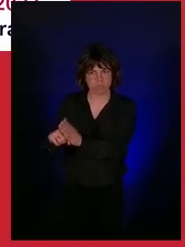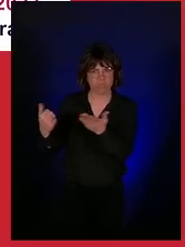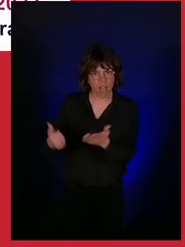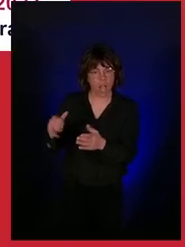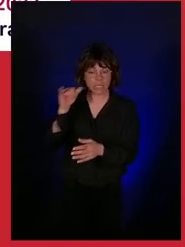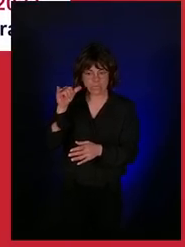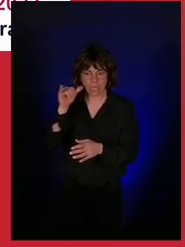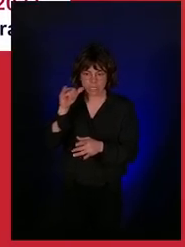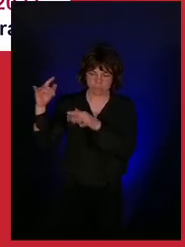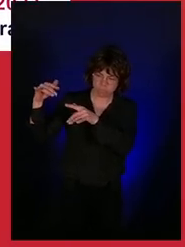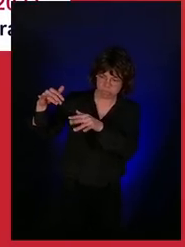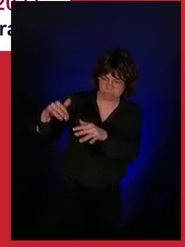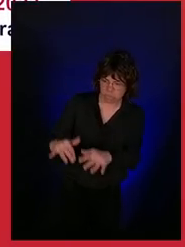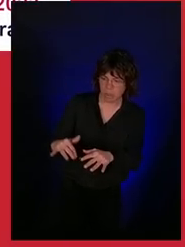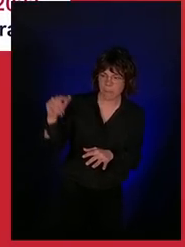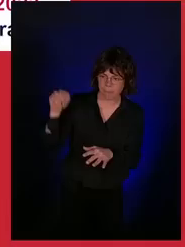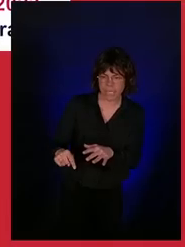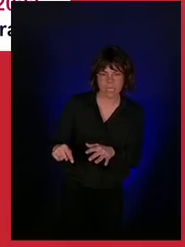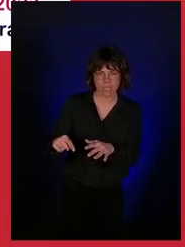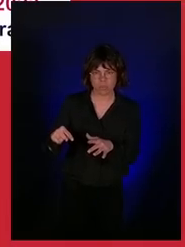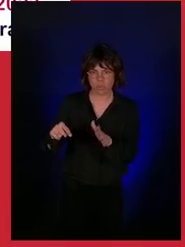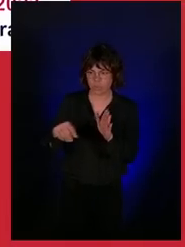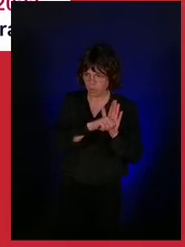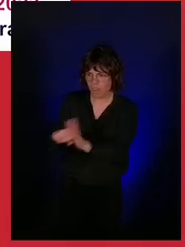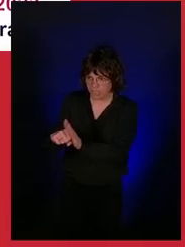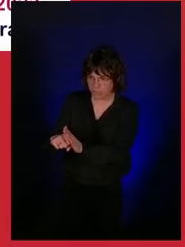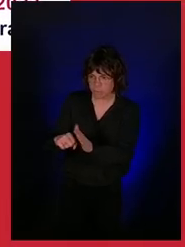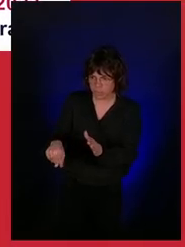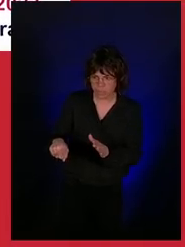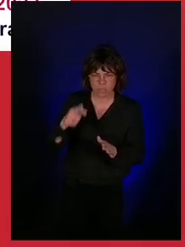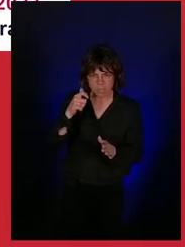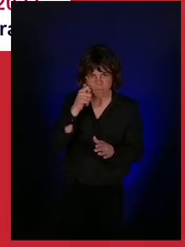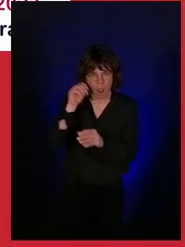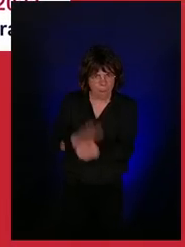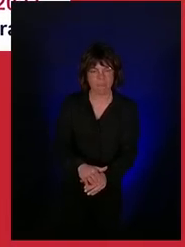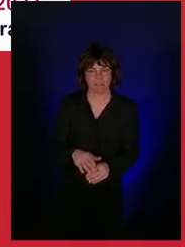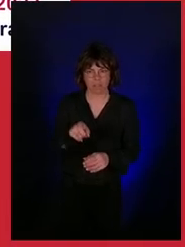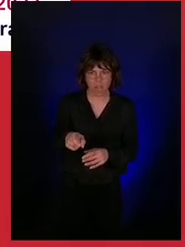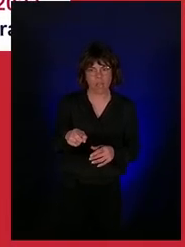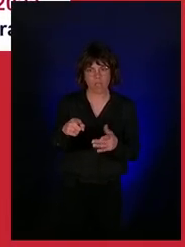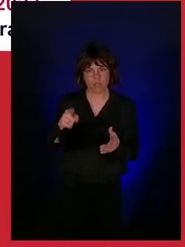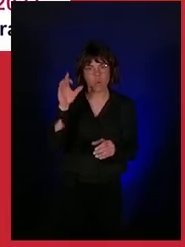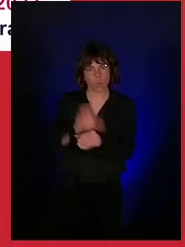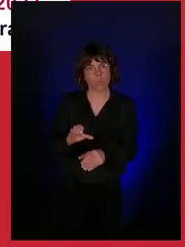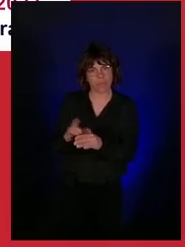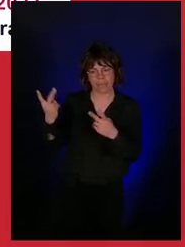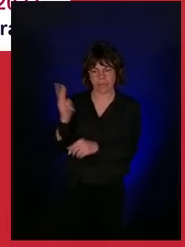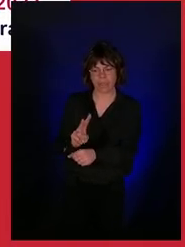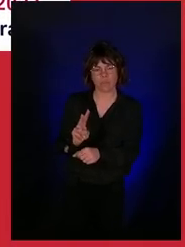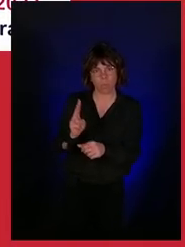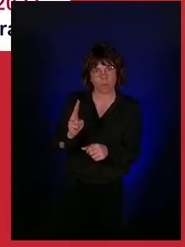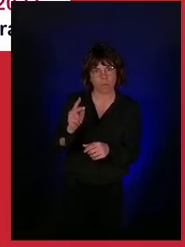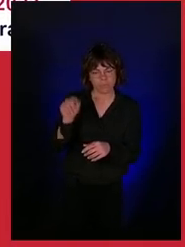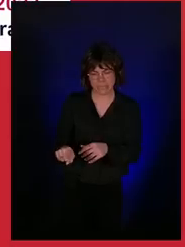Italie d'une néo-fasciste, ou encore le combat de conviction victorieux que nous avons mené auprès de la délégation des travailleurs de